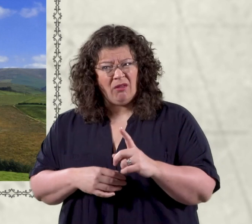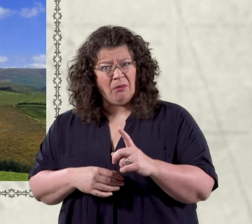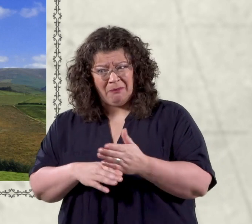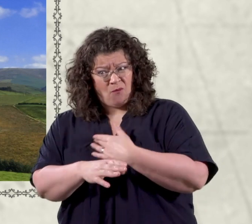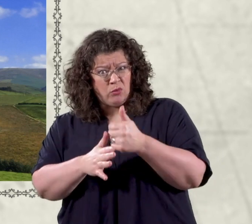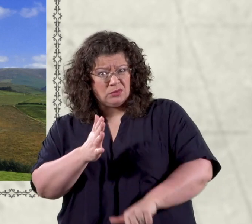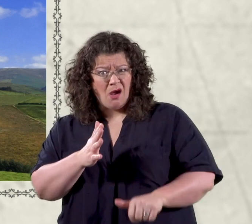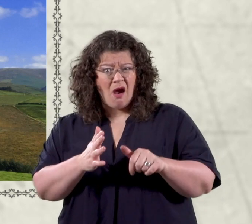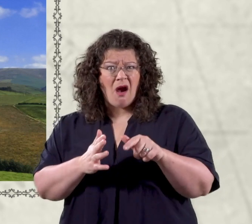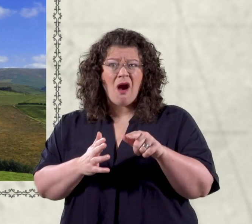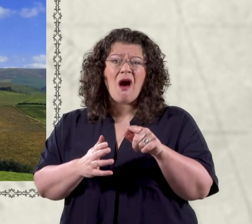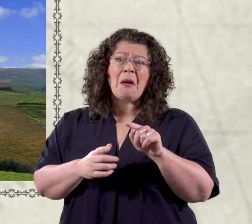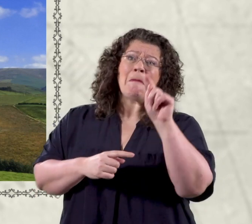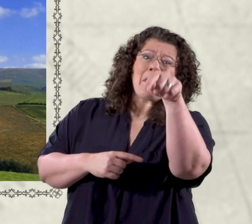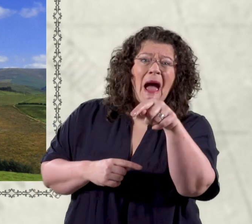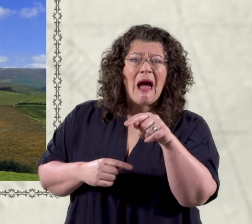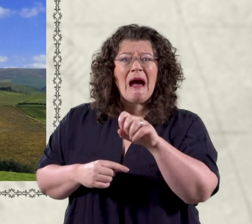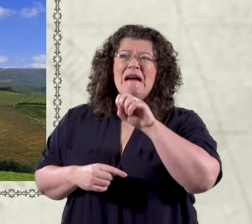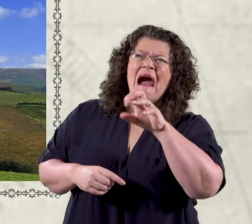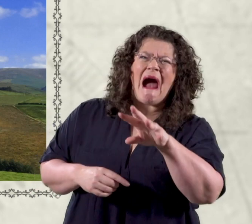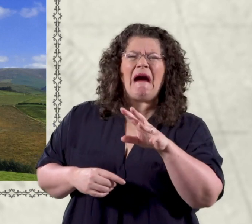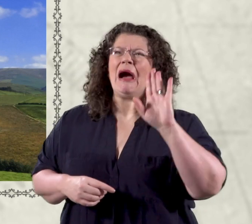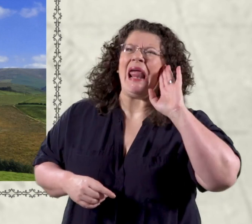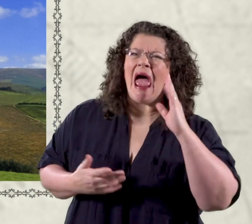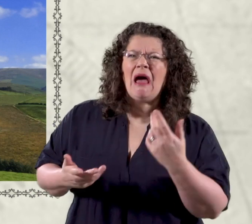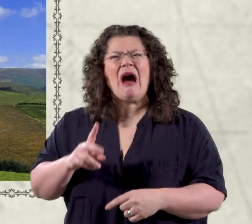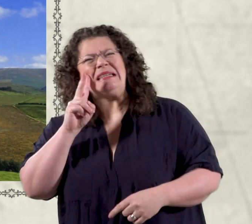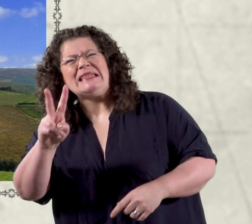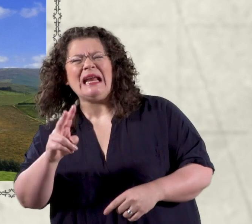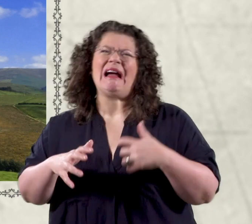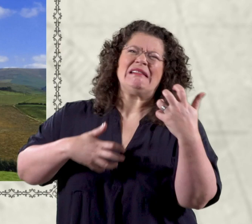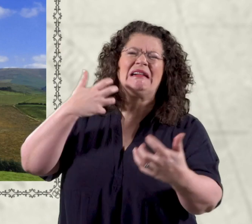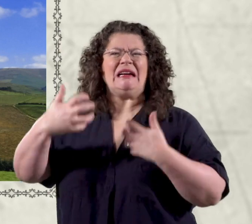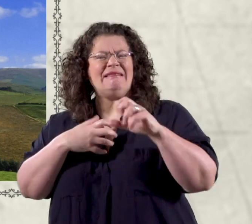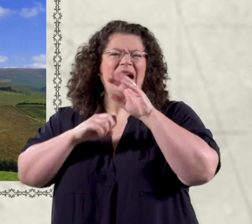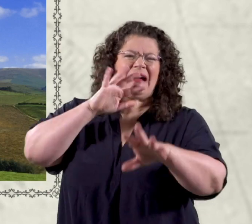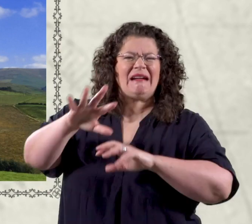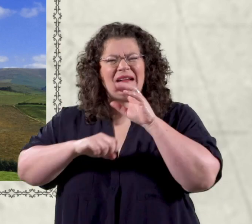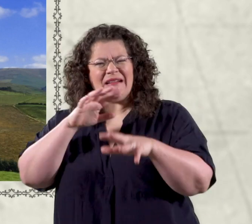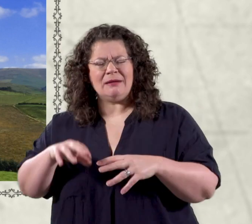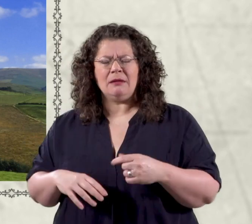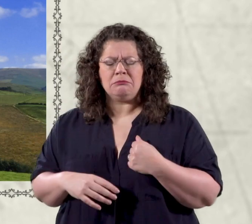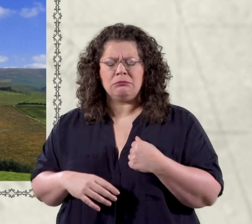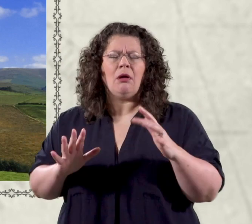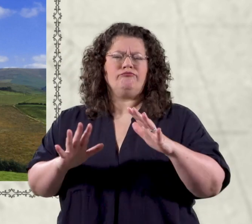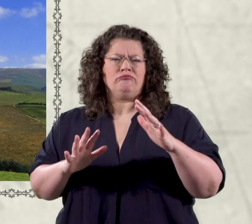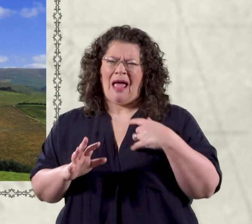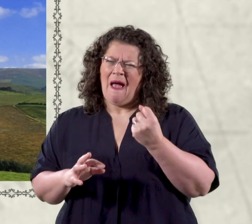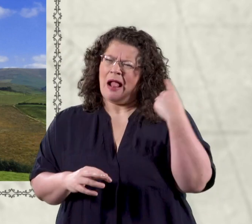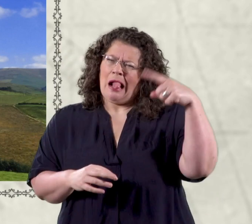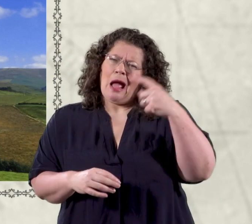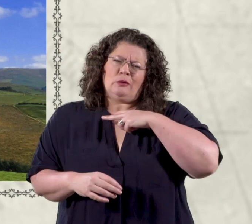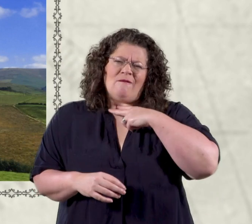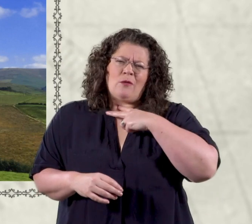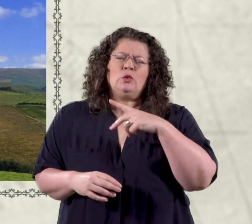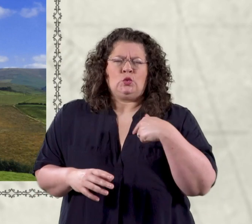Rhywun arall yn gwyddi, da ni'n clywed chi chwaith! Fel da chi'n gwybod, mae gennau lais eitha cry. Ac felly dyma fi'n codi